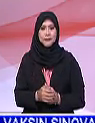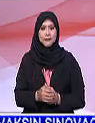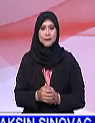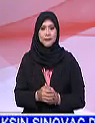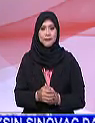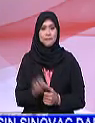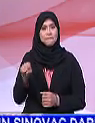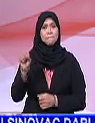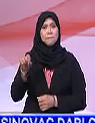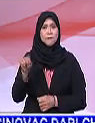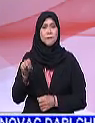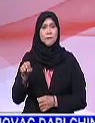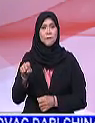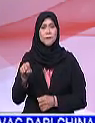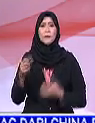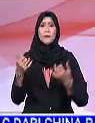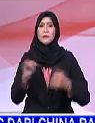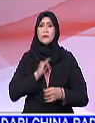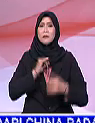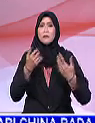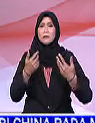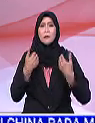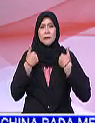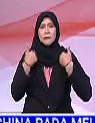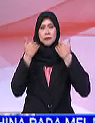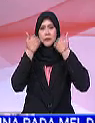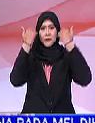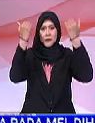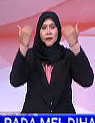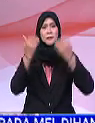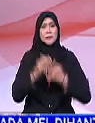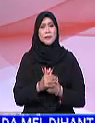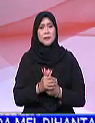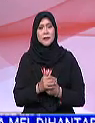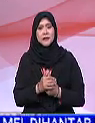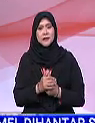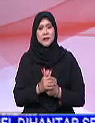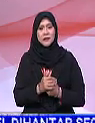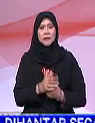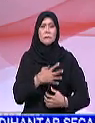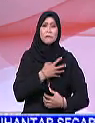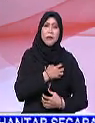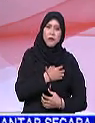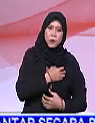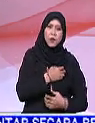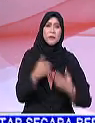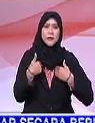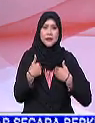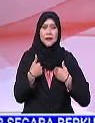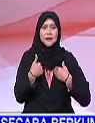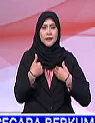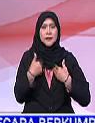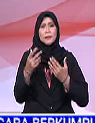Ya, ya, saya dah. Ya, itu hypertension, apa nama, heart case pun ada sikit,